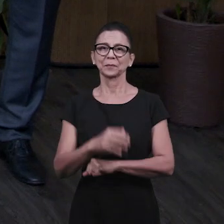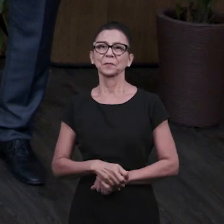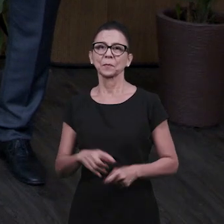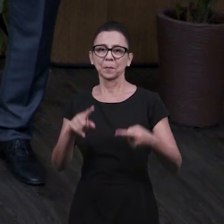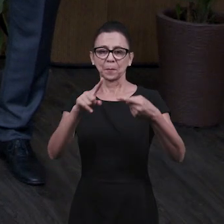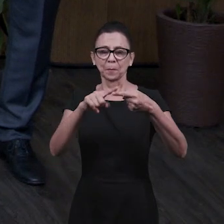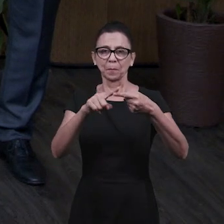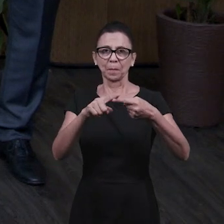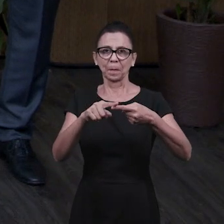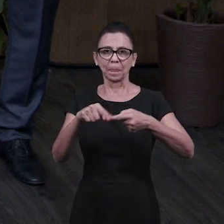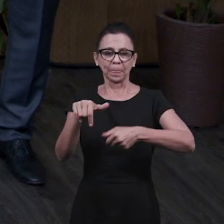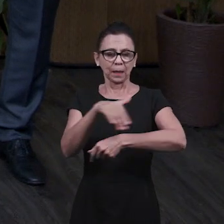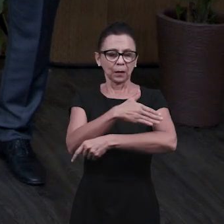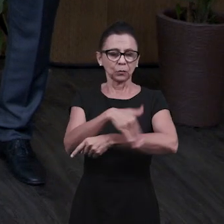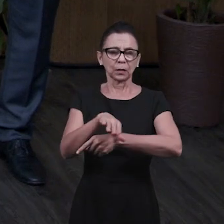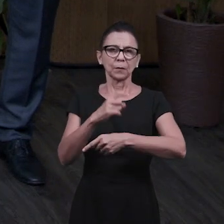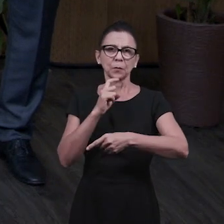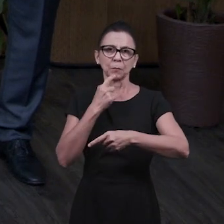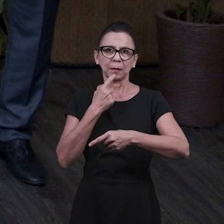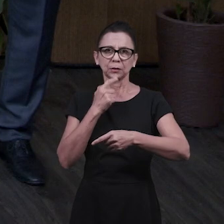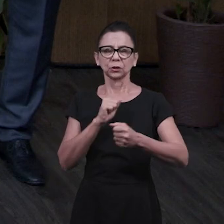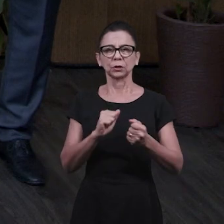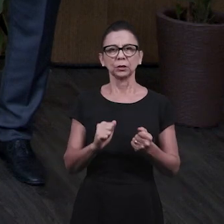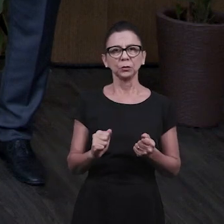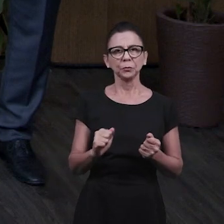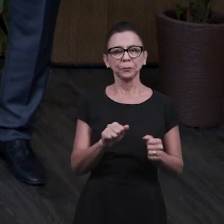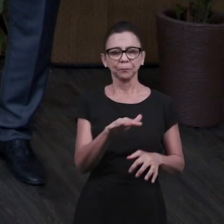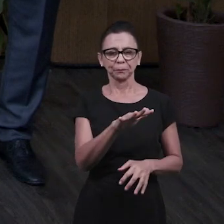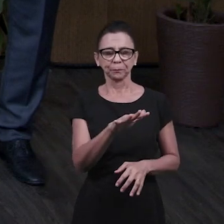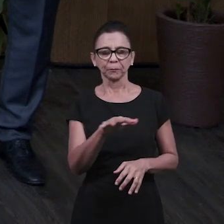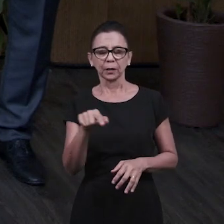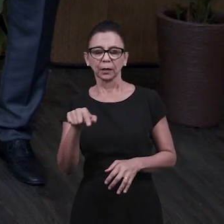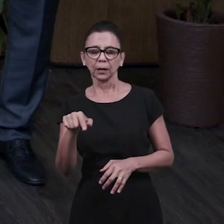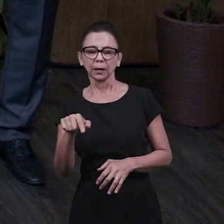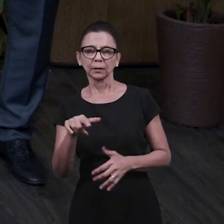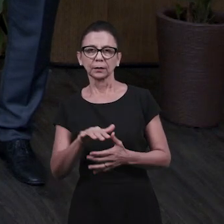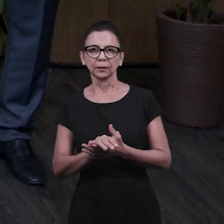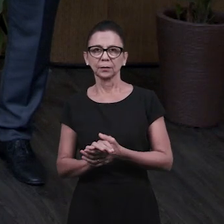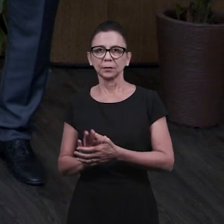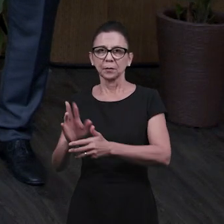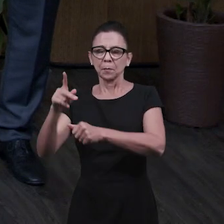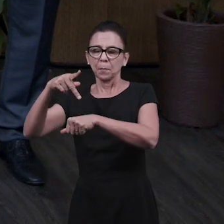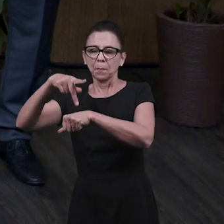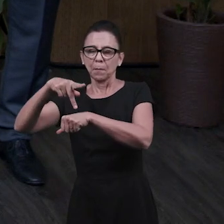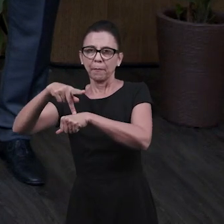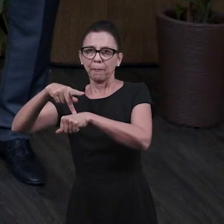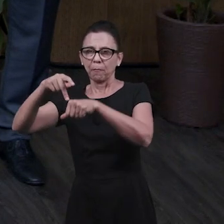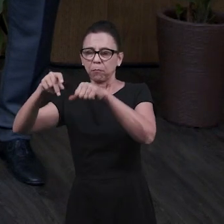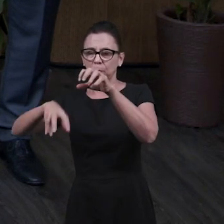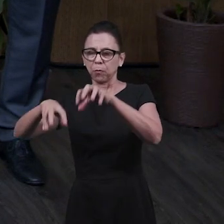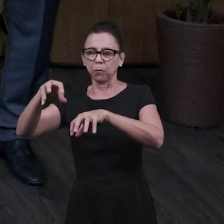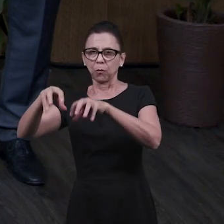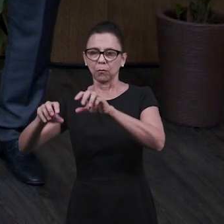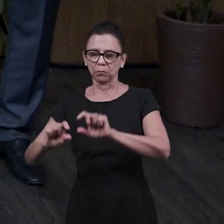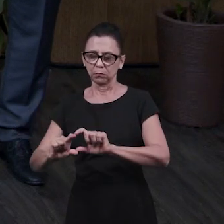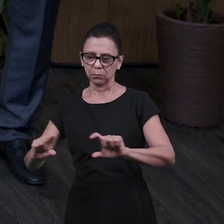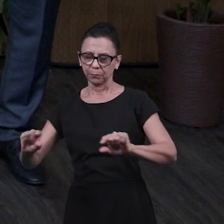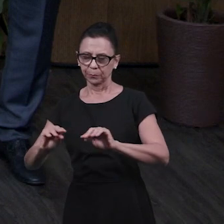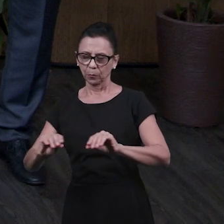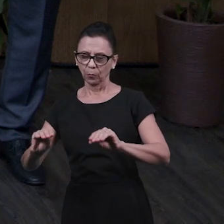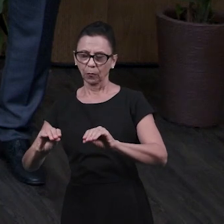chemin et entre les pierres, en montrant le sens prophétique de la parole de